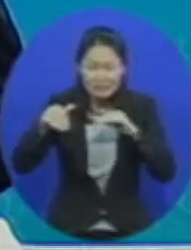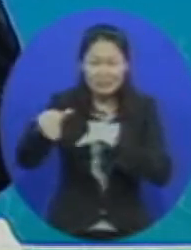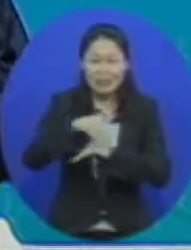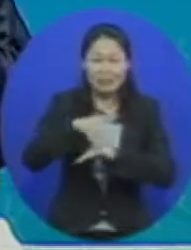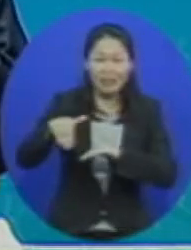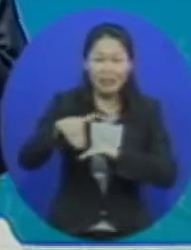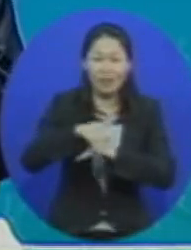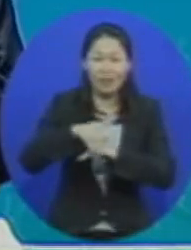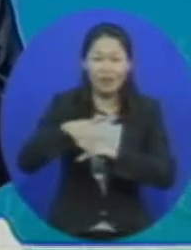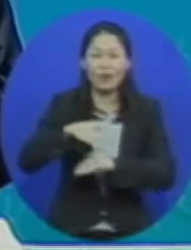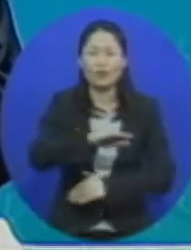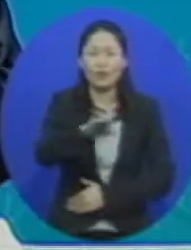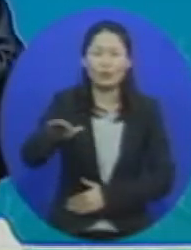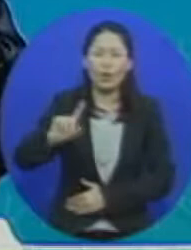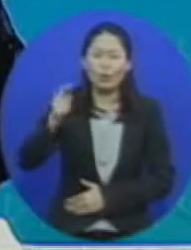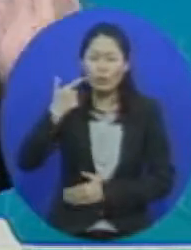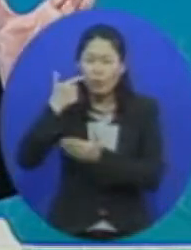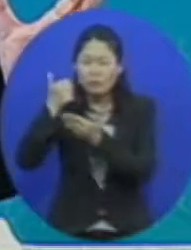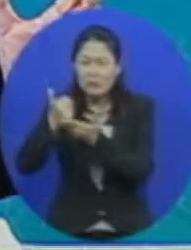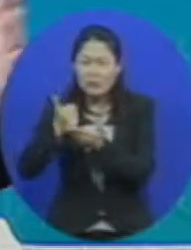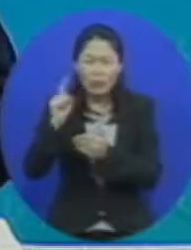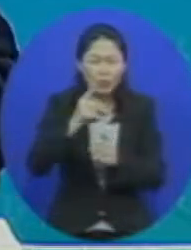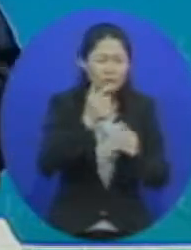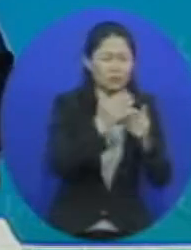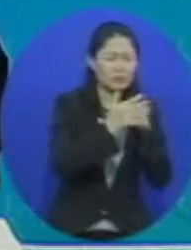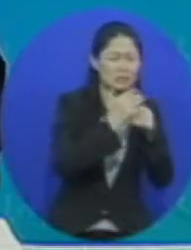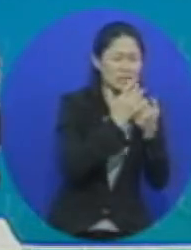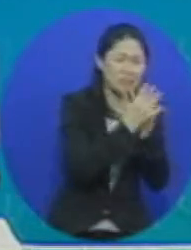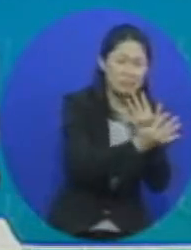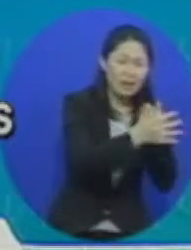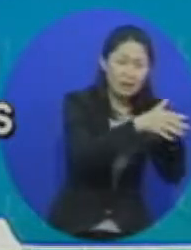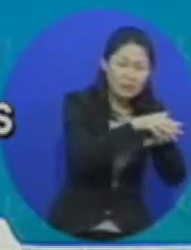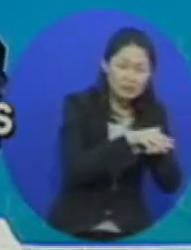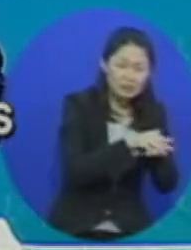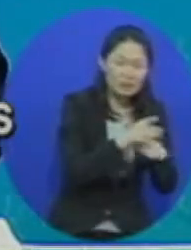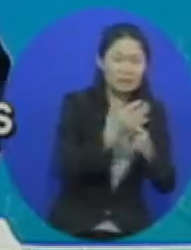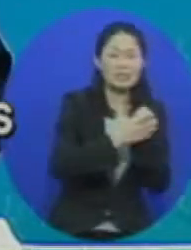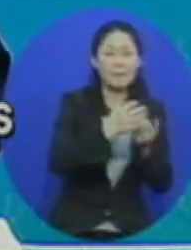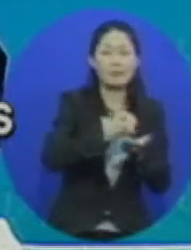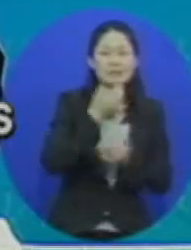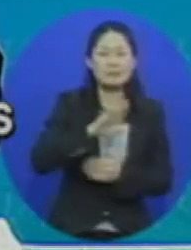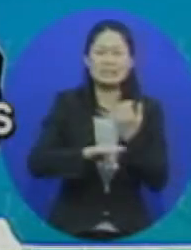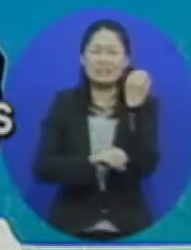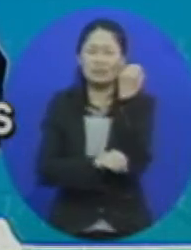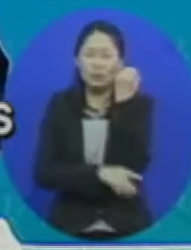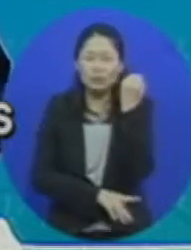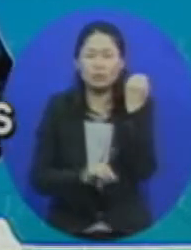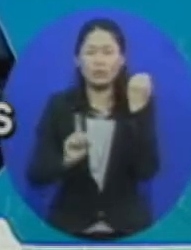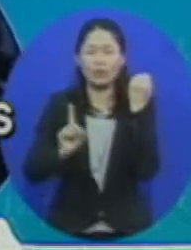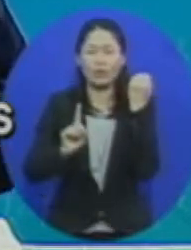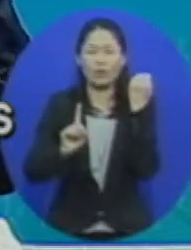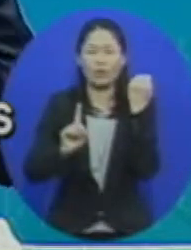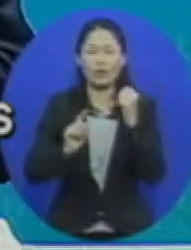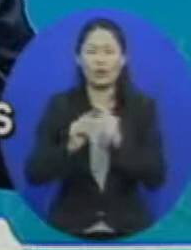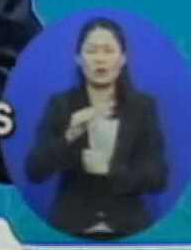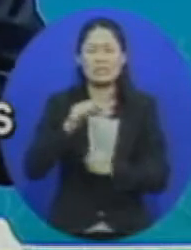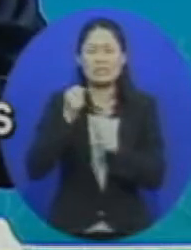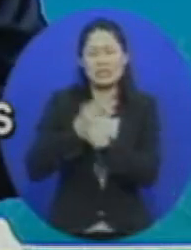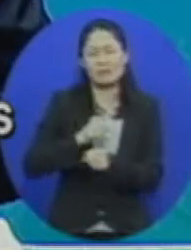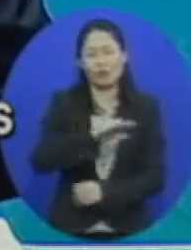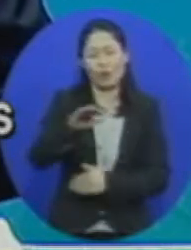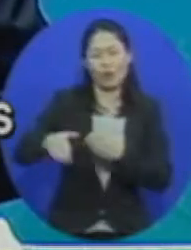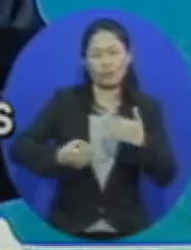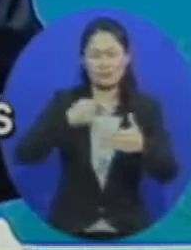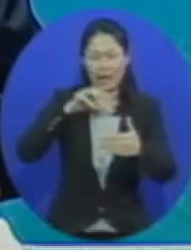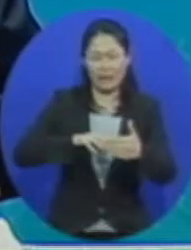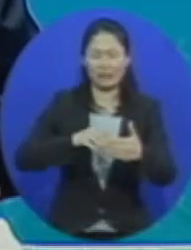어떤 목사님이나 어떤 집회에서 은혜를 받을 수 있겠지만 근본적으로 는 이미 여러분 안에